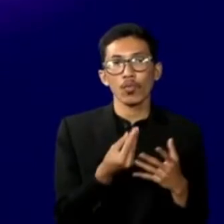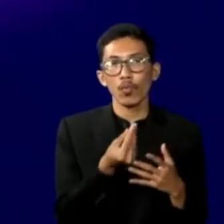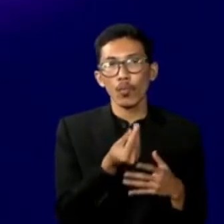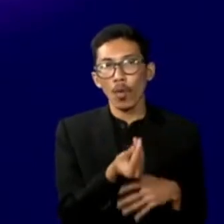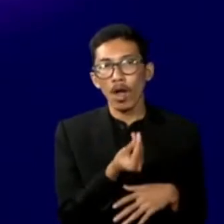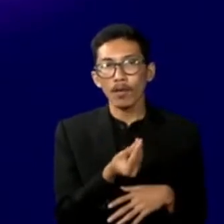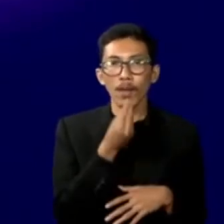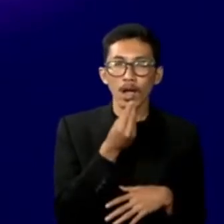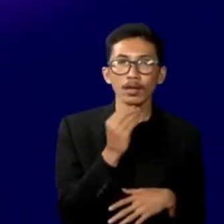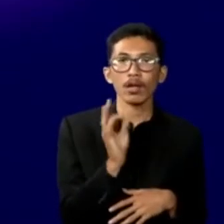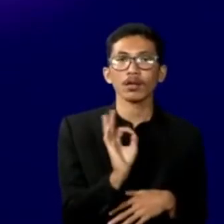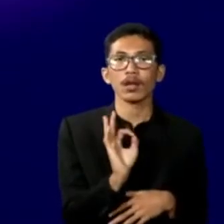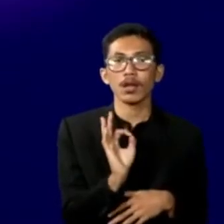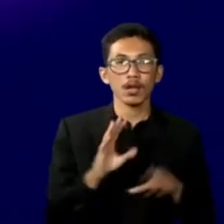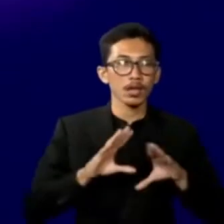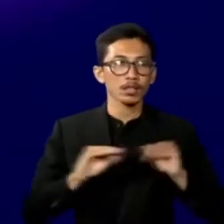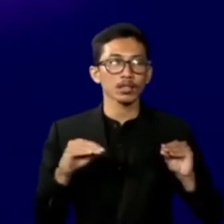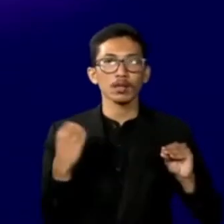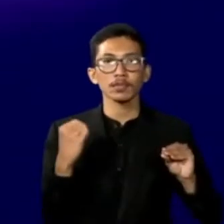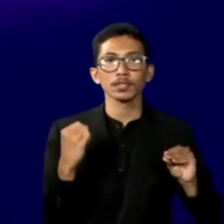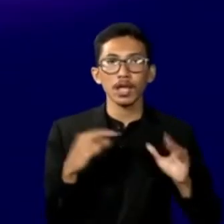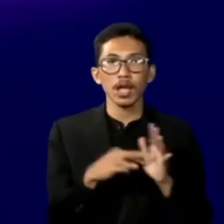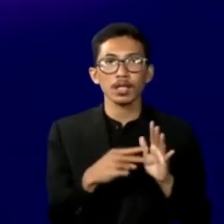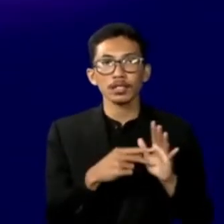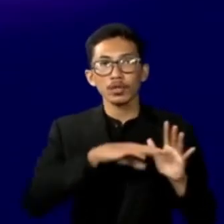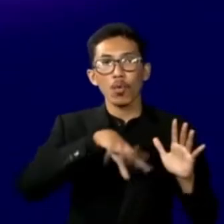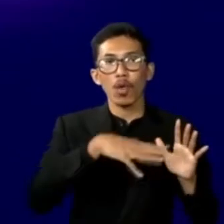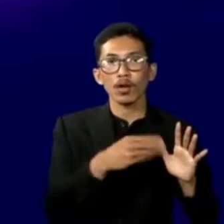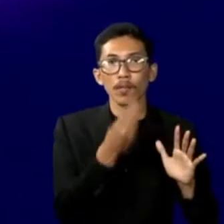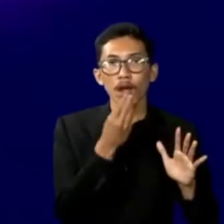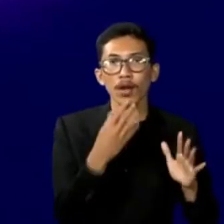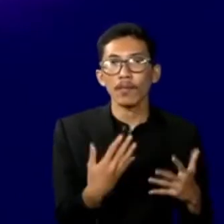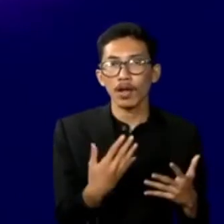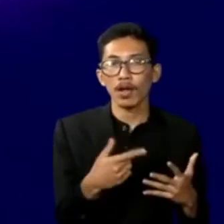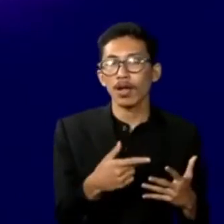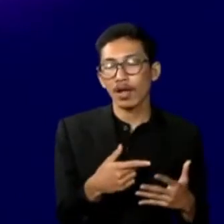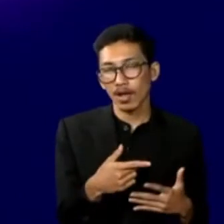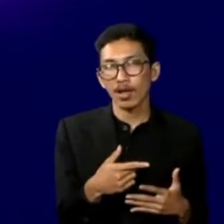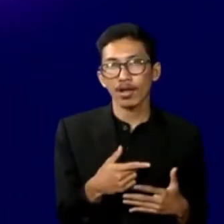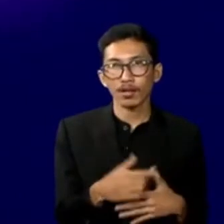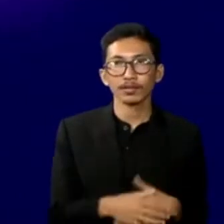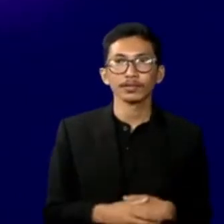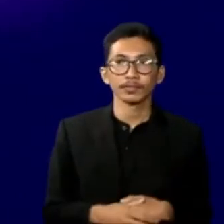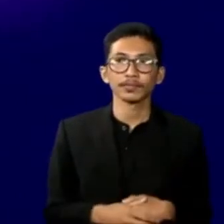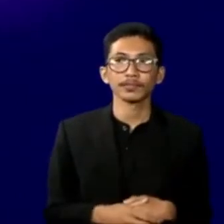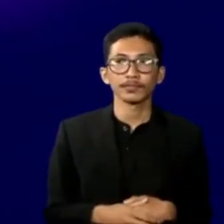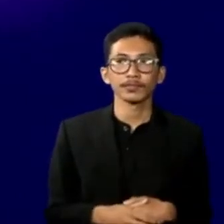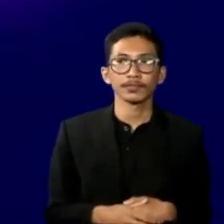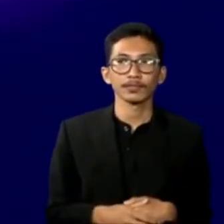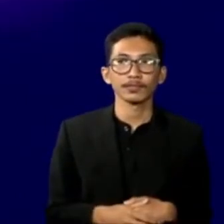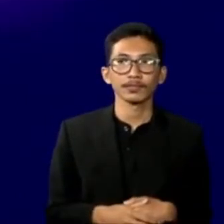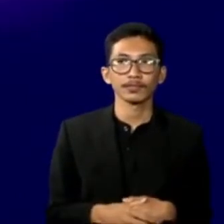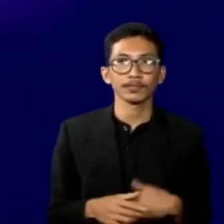uang makan itu ada mereka enggak bisa kerja nanti keluarganya makan apa salah nulis kiri jadi itu perlu ditangani kemudian yang lainnya